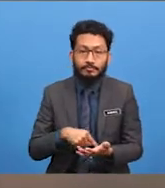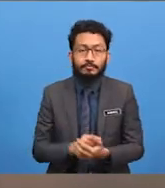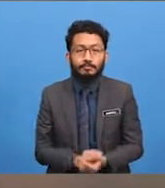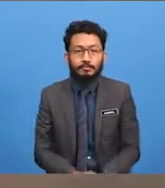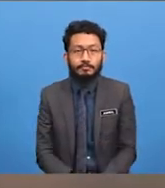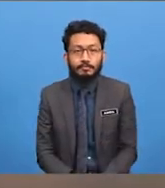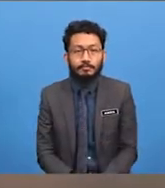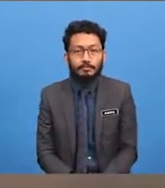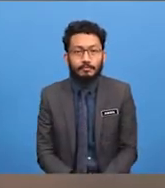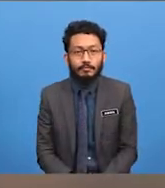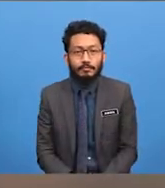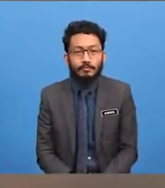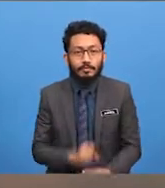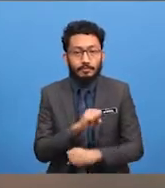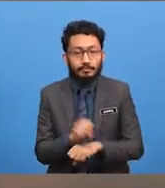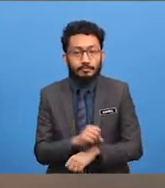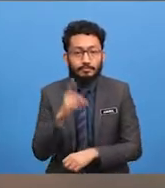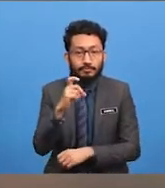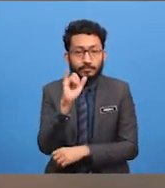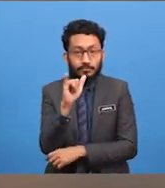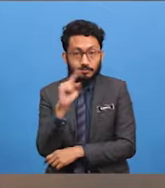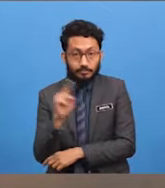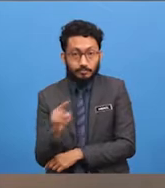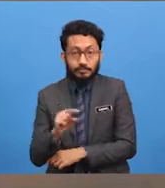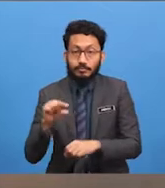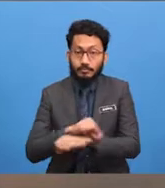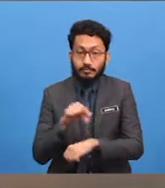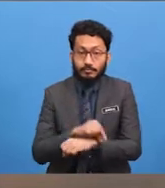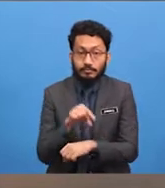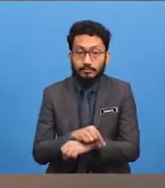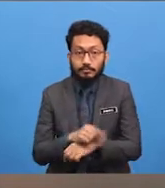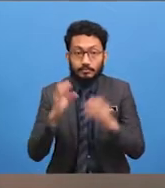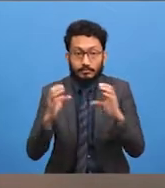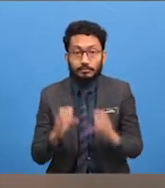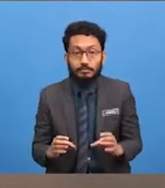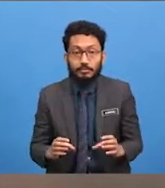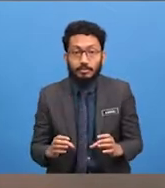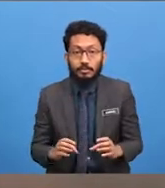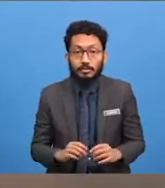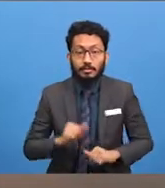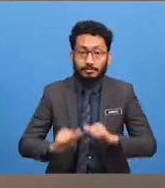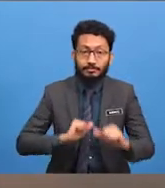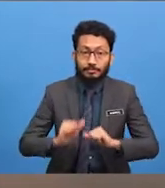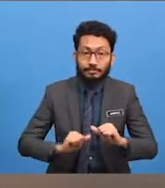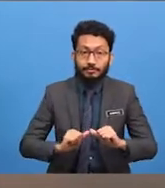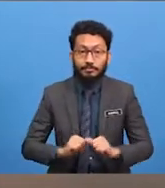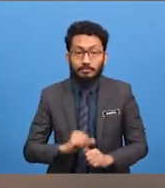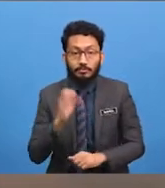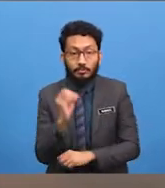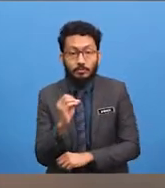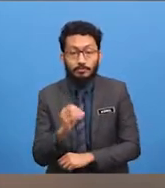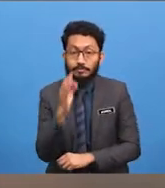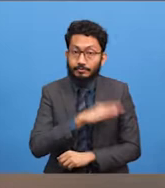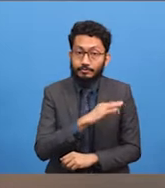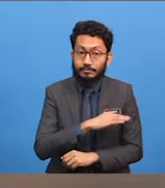Pihak pengurusan syarikat XYZ ini menggunakan kaedah analisis kos faedah bagi membuat